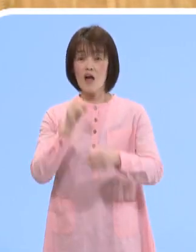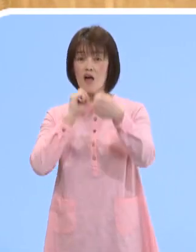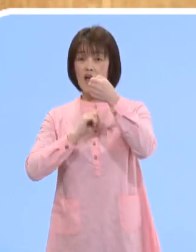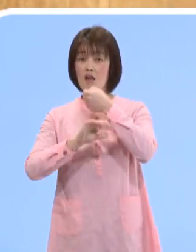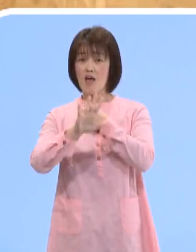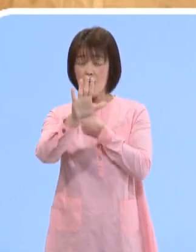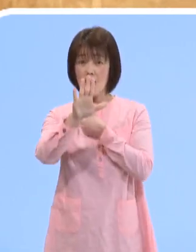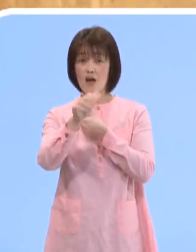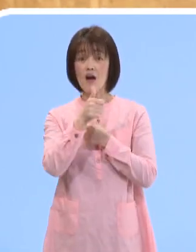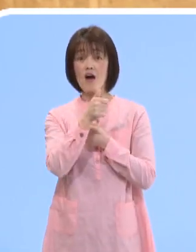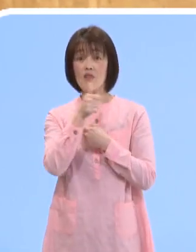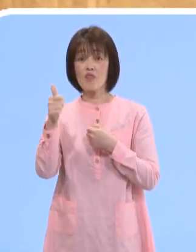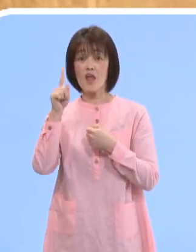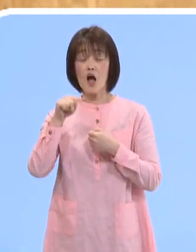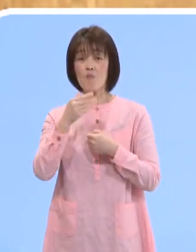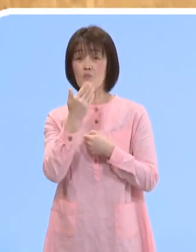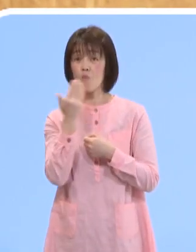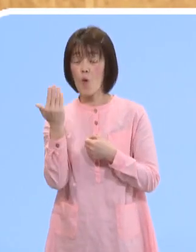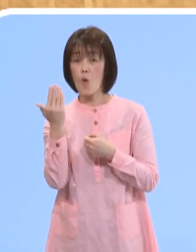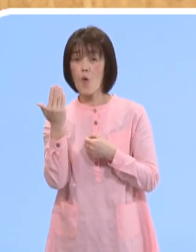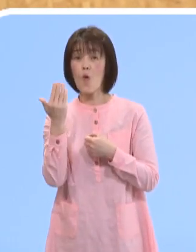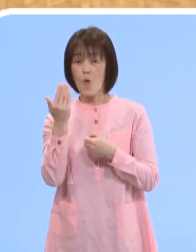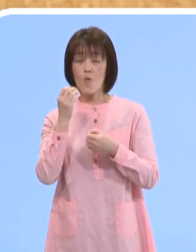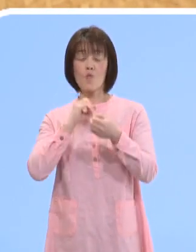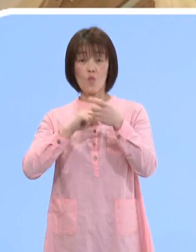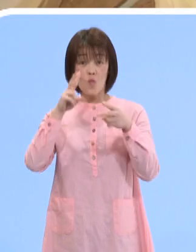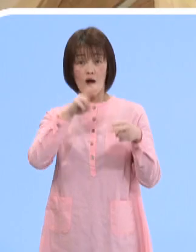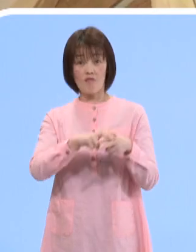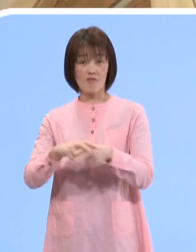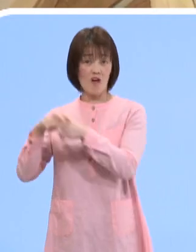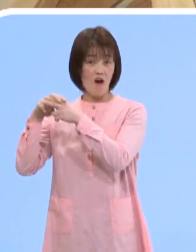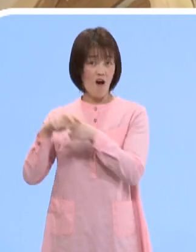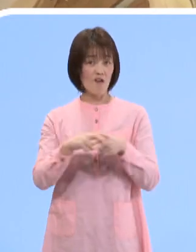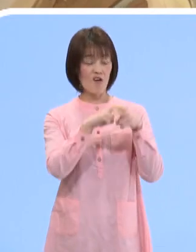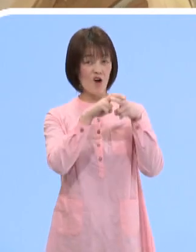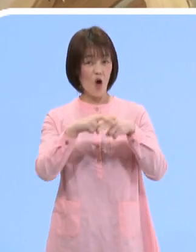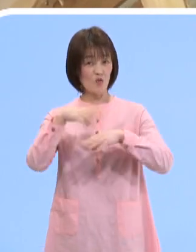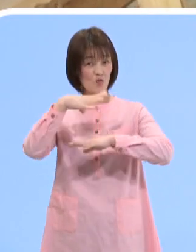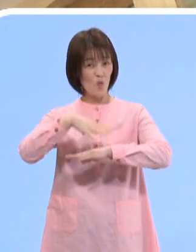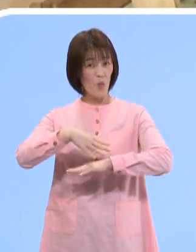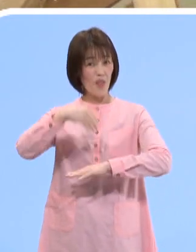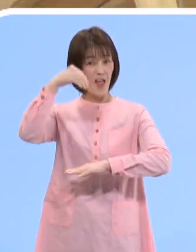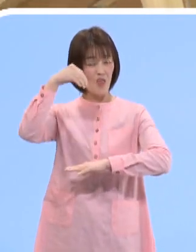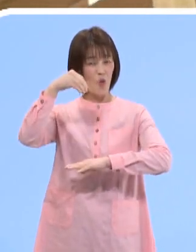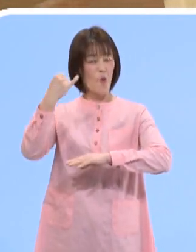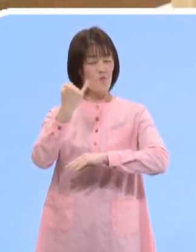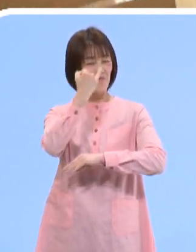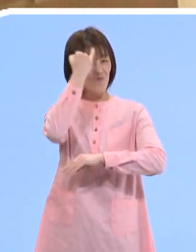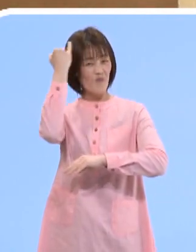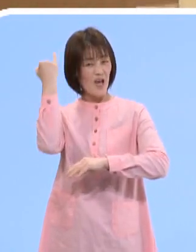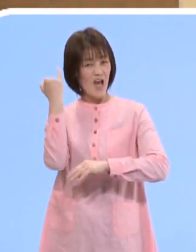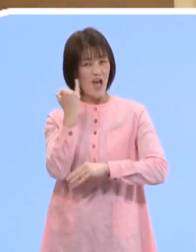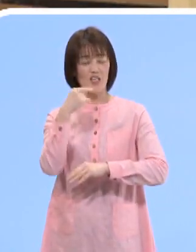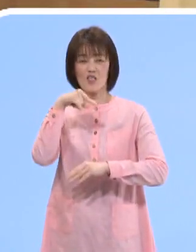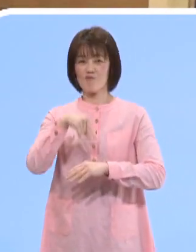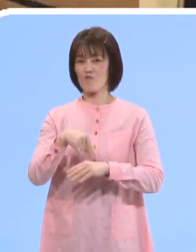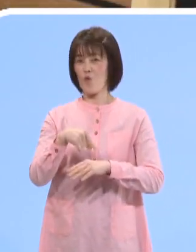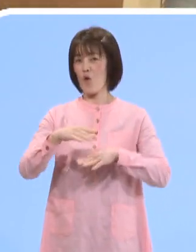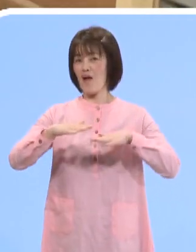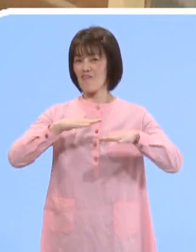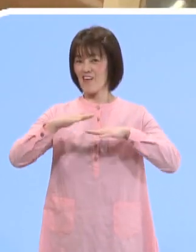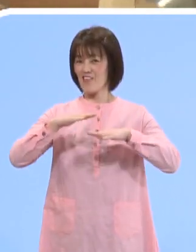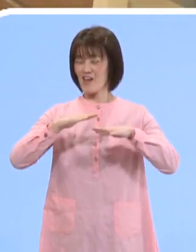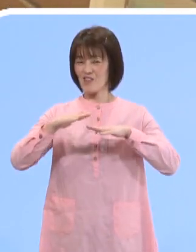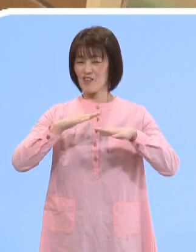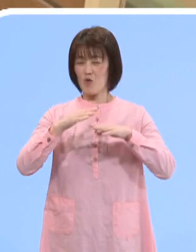ダンボがメインって、はい、聞きましたので、はい、そのテントをちょっとイメージした感じで、はい、今回デザインしました